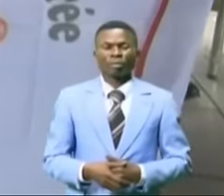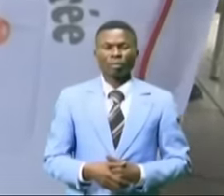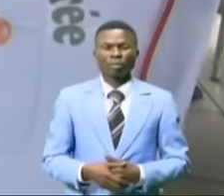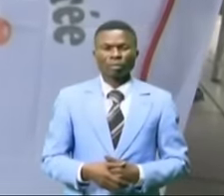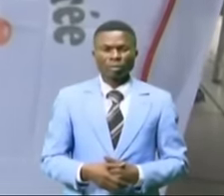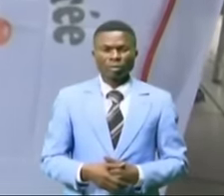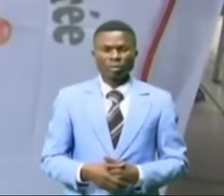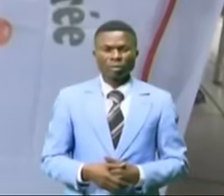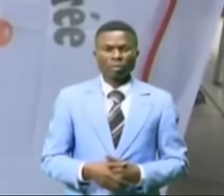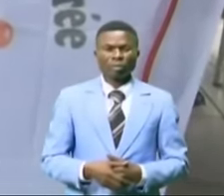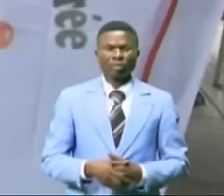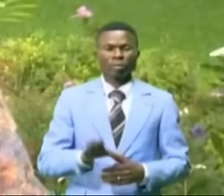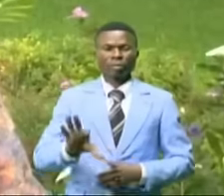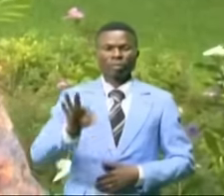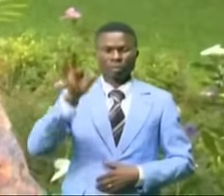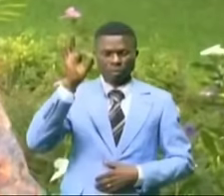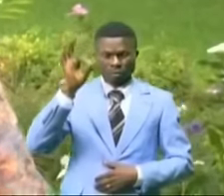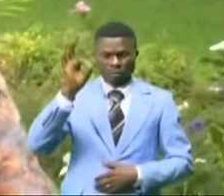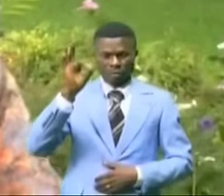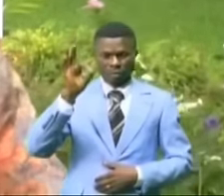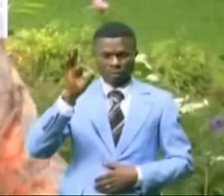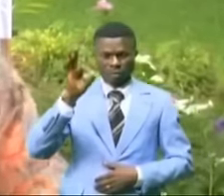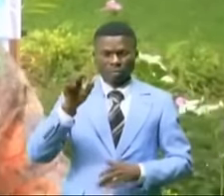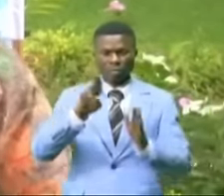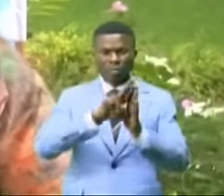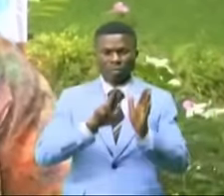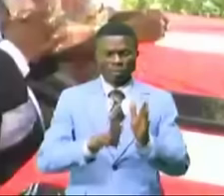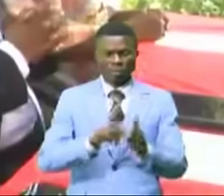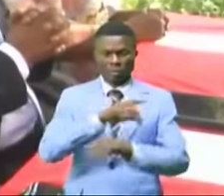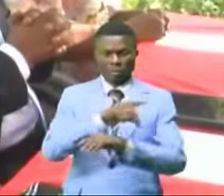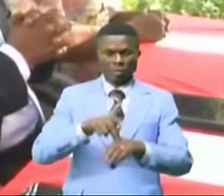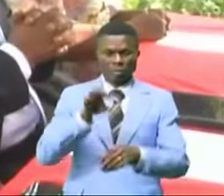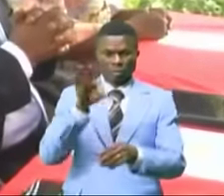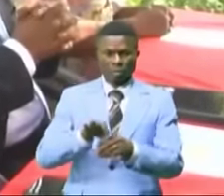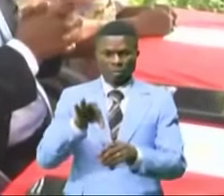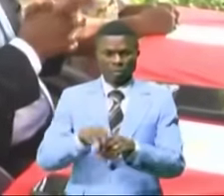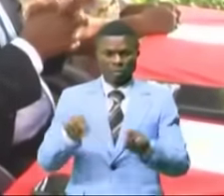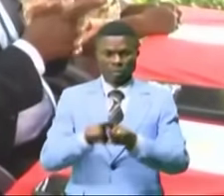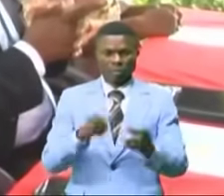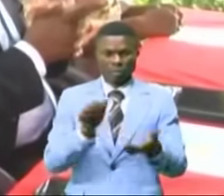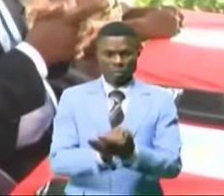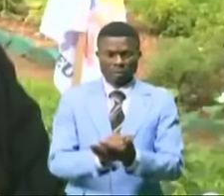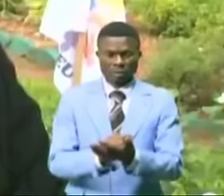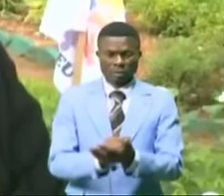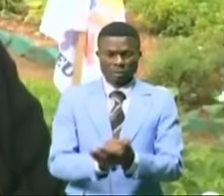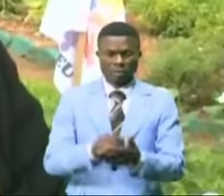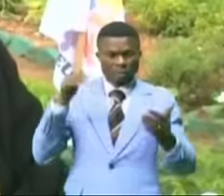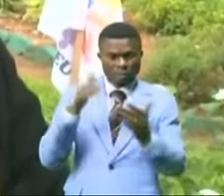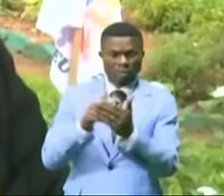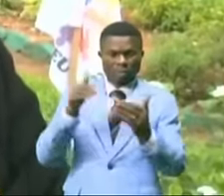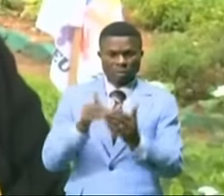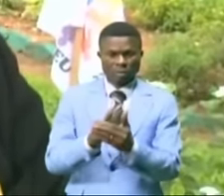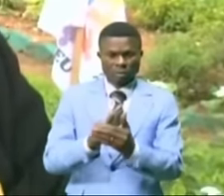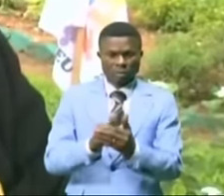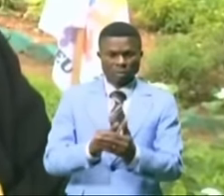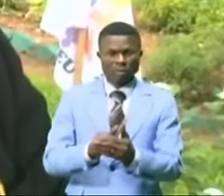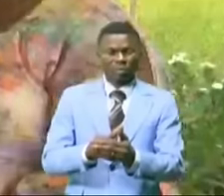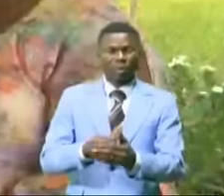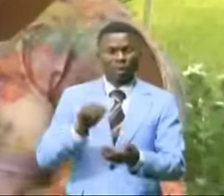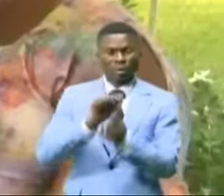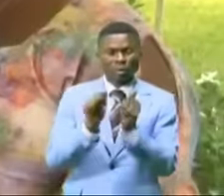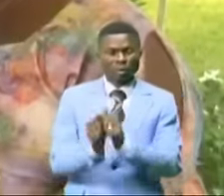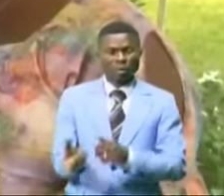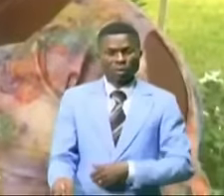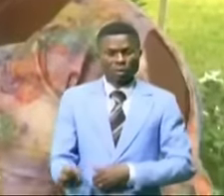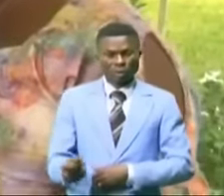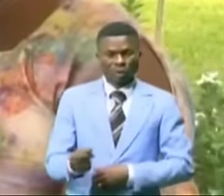La vigilance tous azimuts est la règle en période d'élection comme celle-ci. La menace qui fait peser la corruption sur les élections